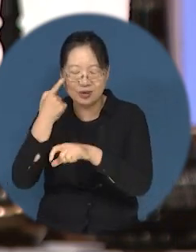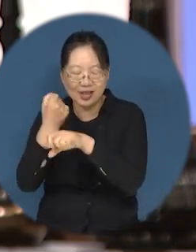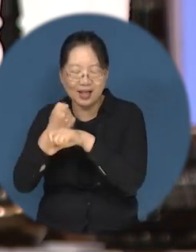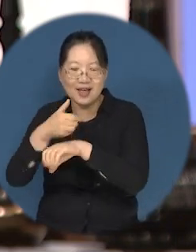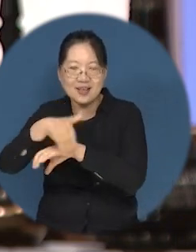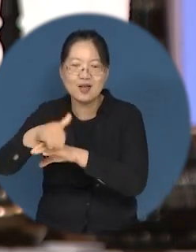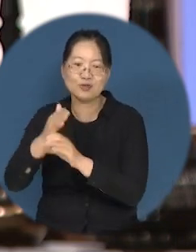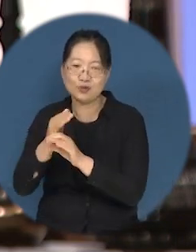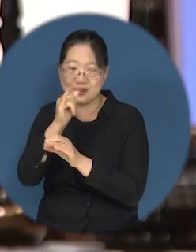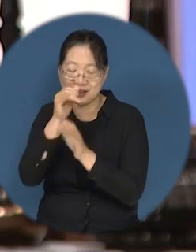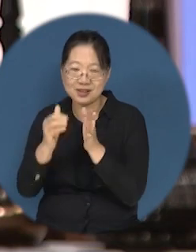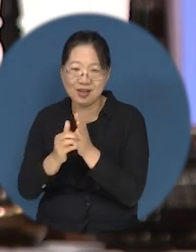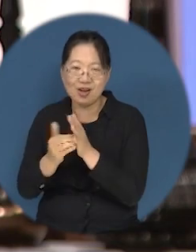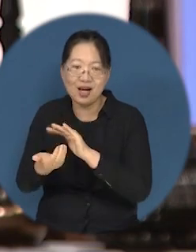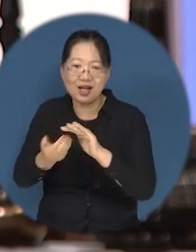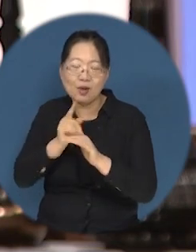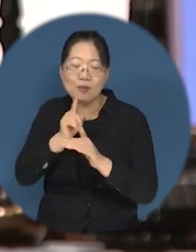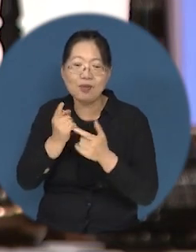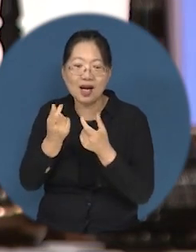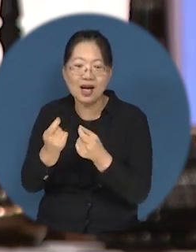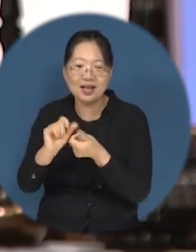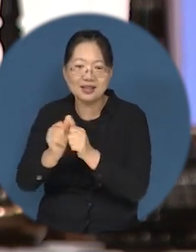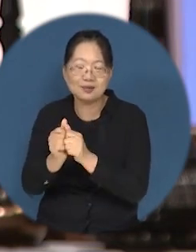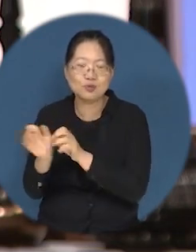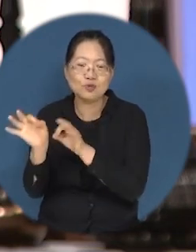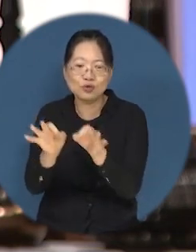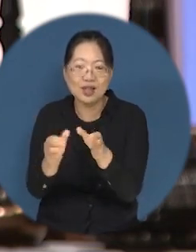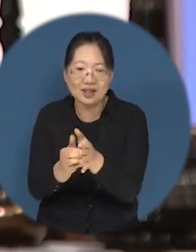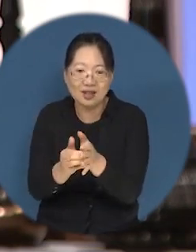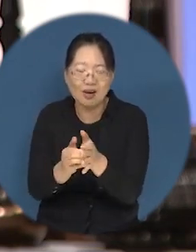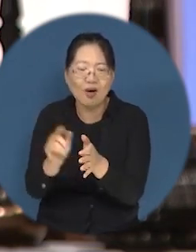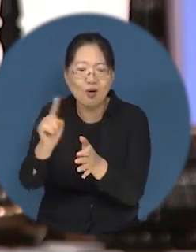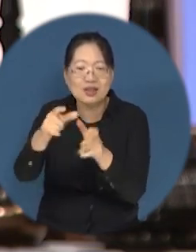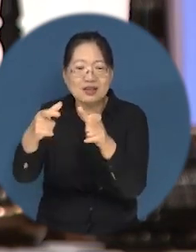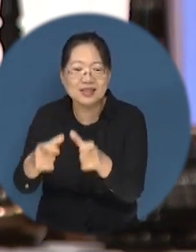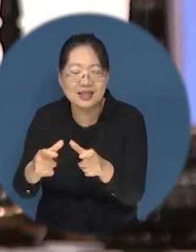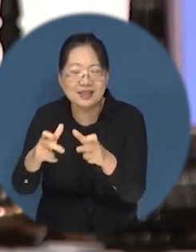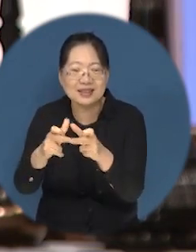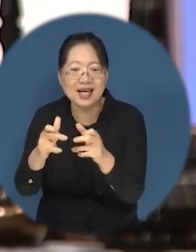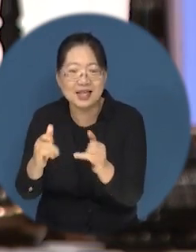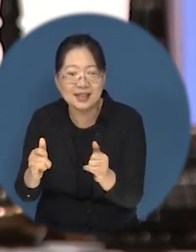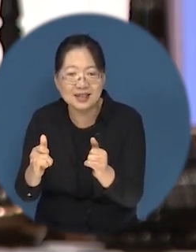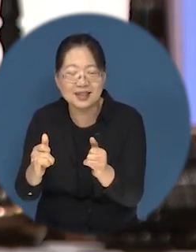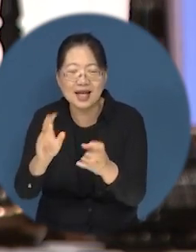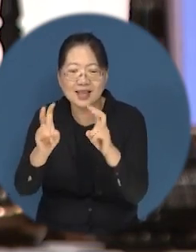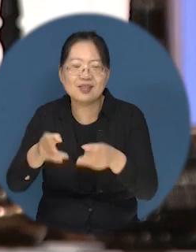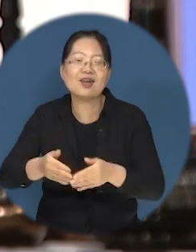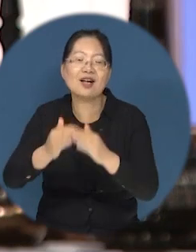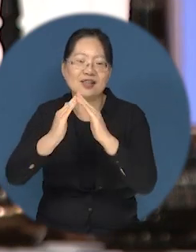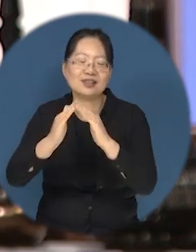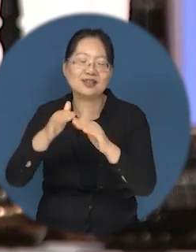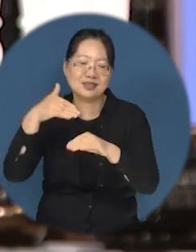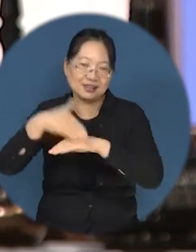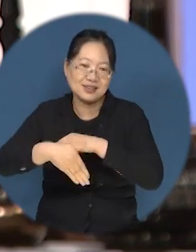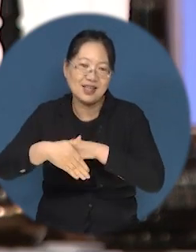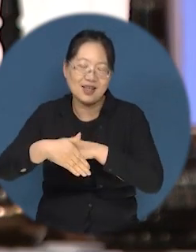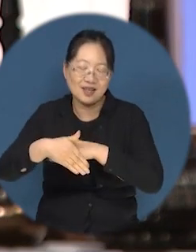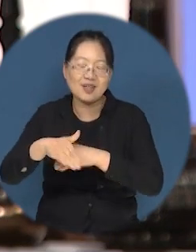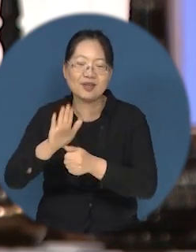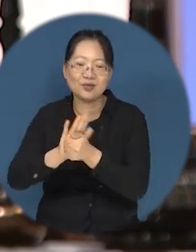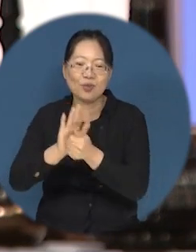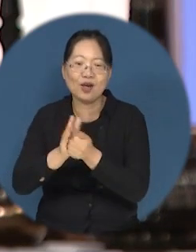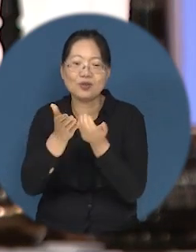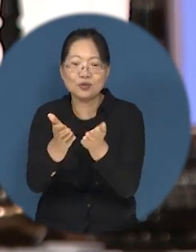말씀드린 대로 이렇게 지분을 투자를 하게 해서 어느 지역에 알겠습니다. 장애인 그 회사를 만드는 그런 모델이